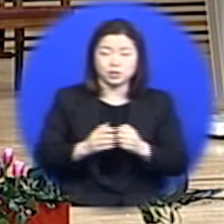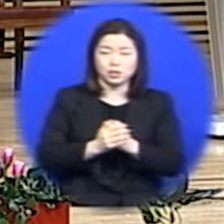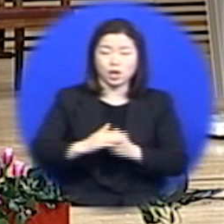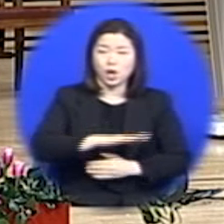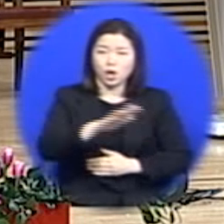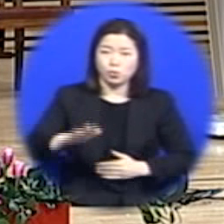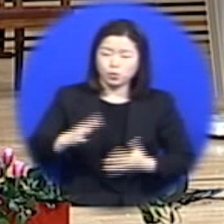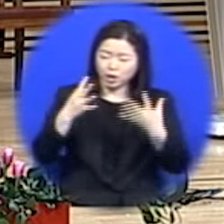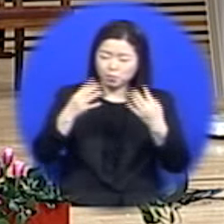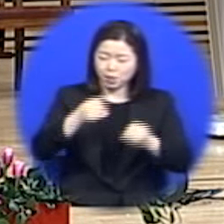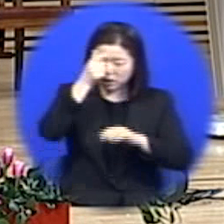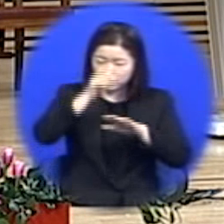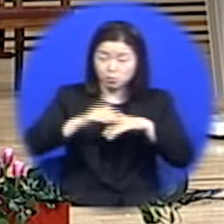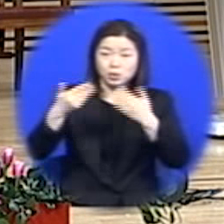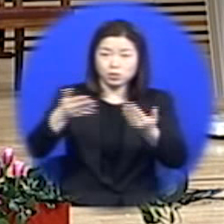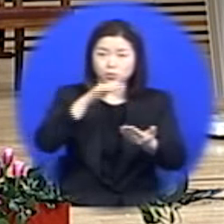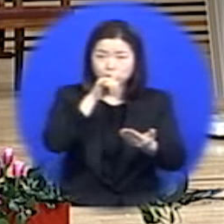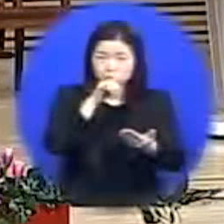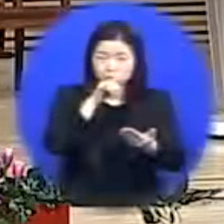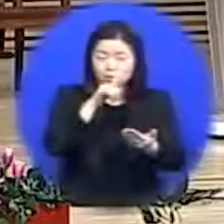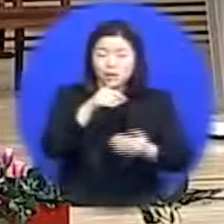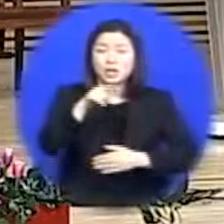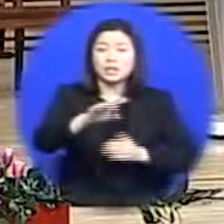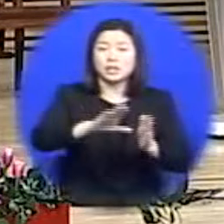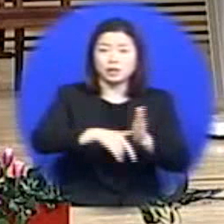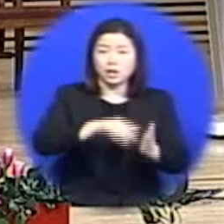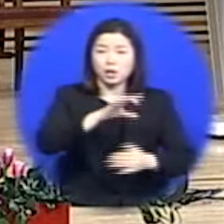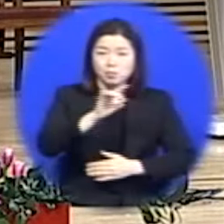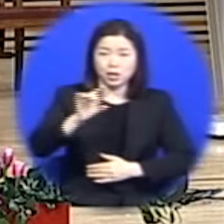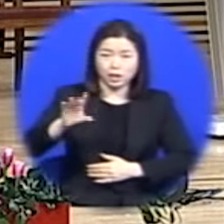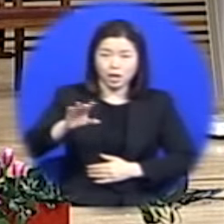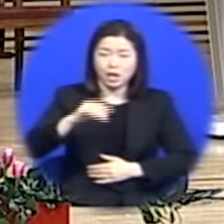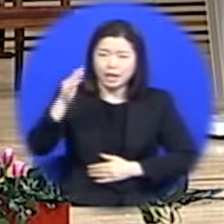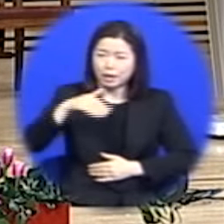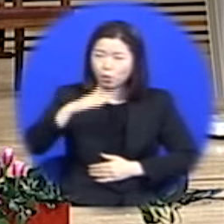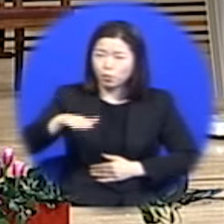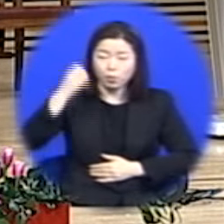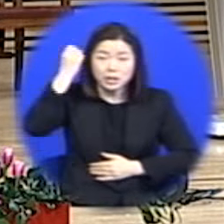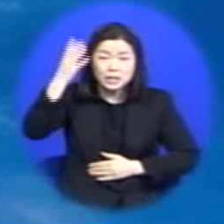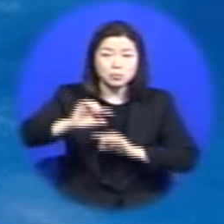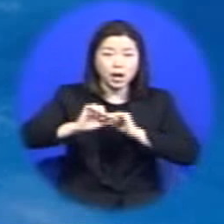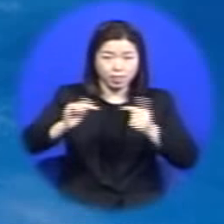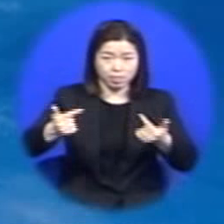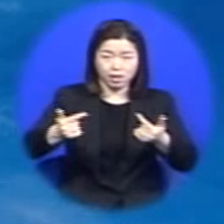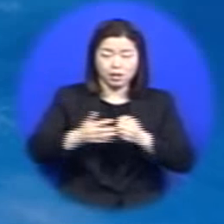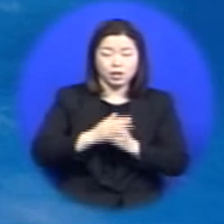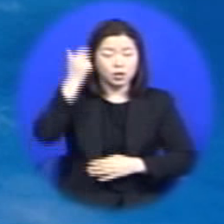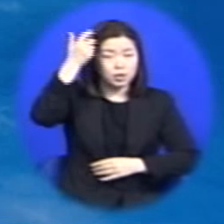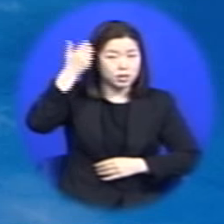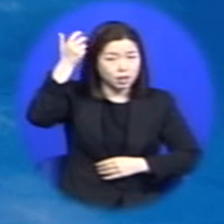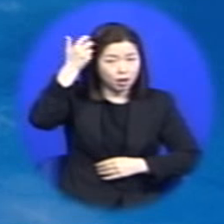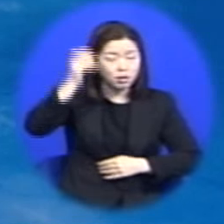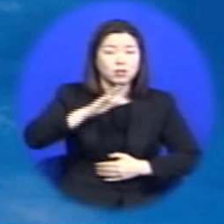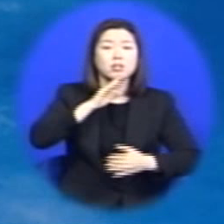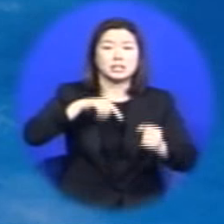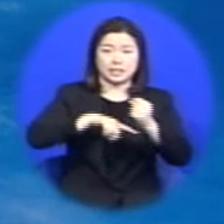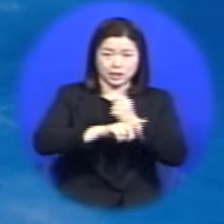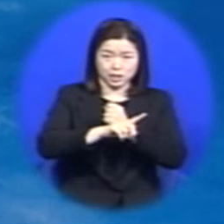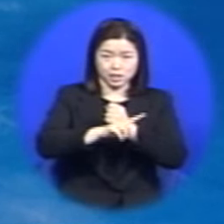드립니까? 그러니까 우리가 예배 드릴 때마다 결코 잊으시면 안 됩니다. 영과 진리로 예배해야